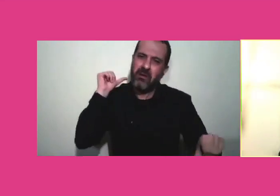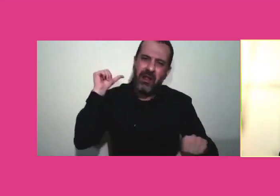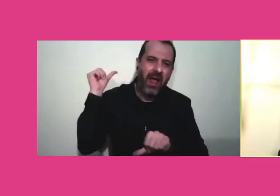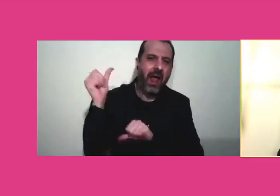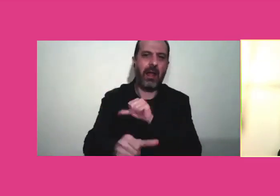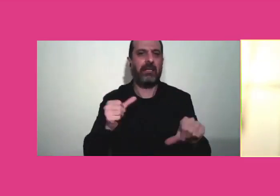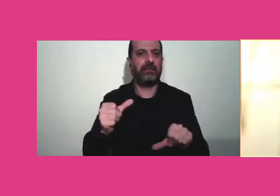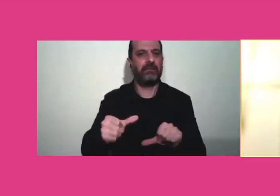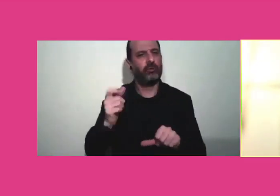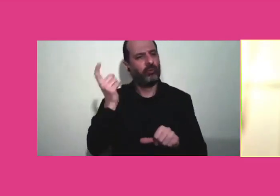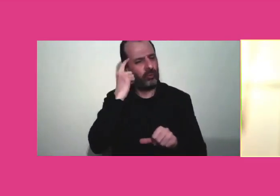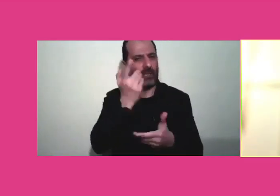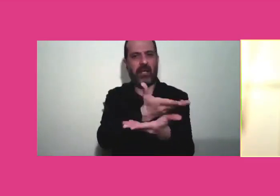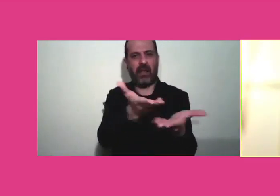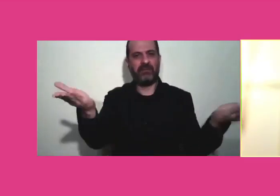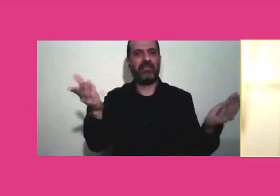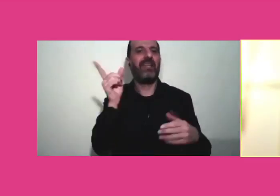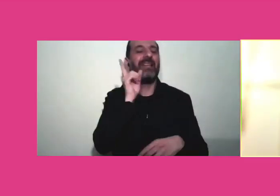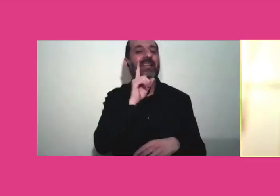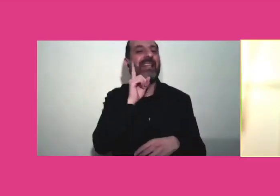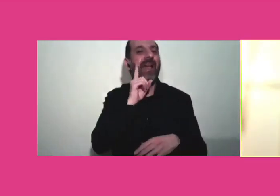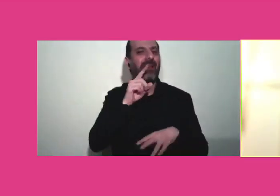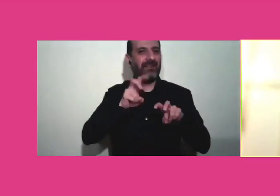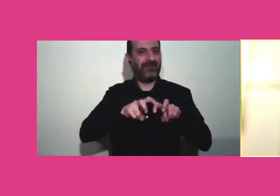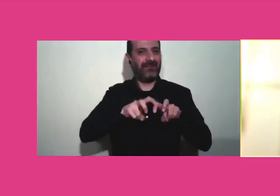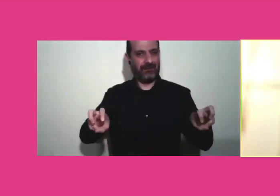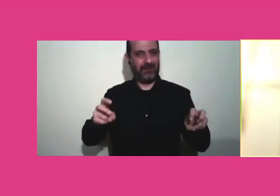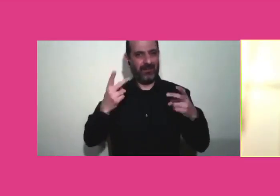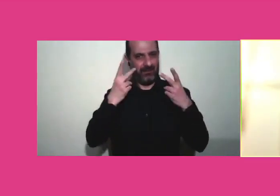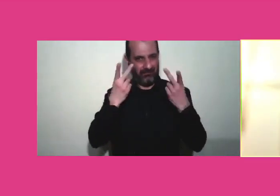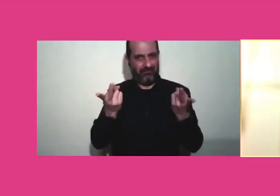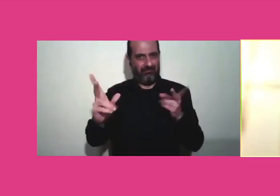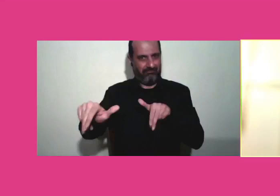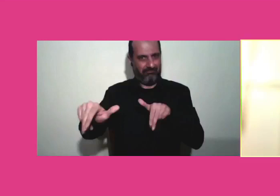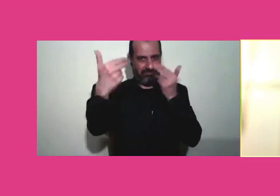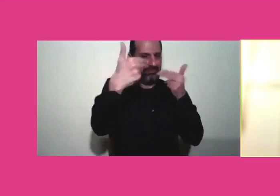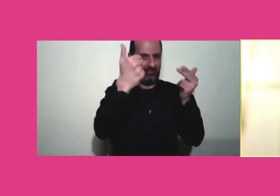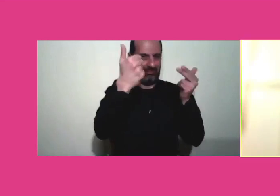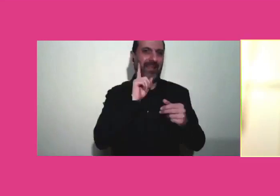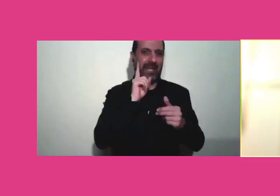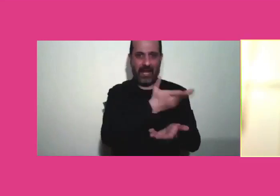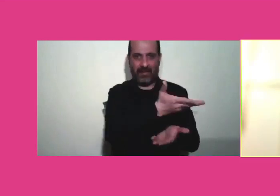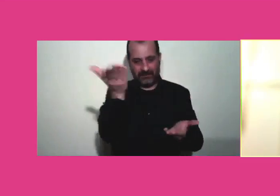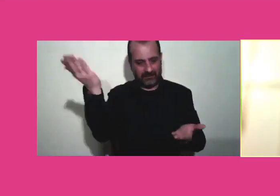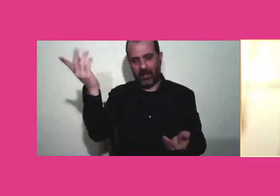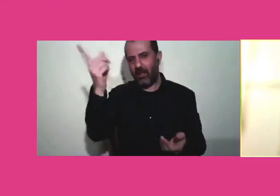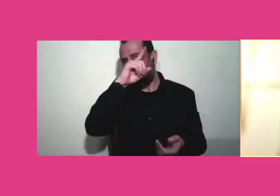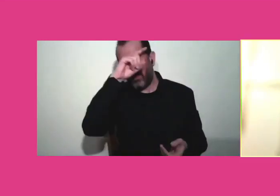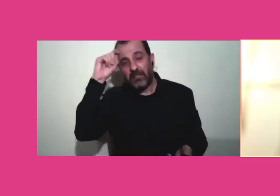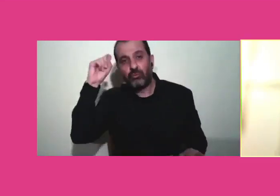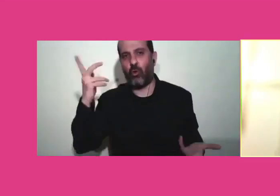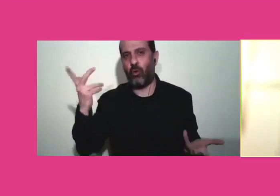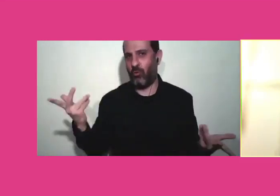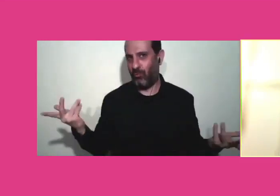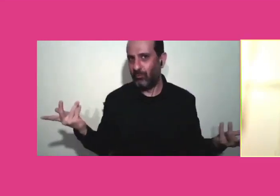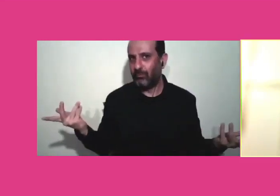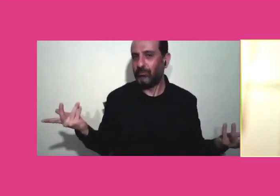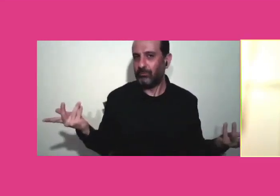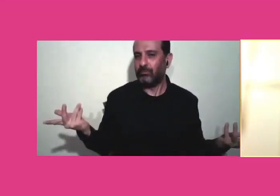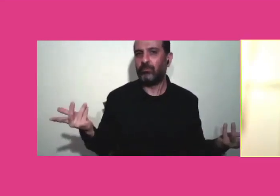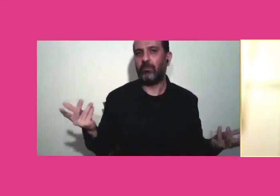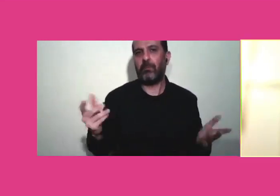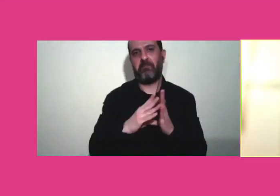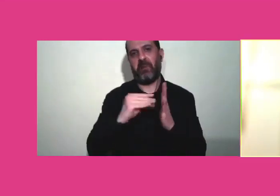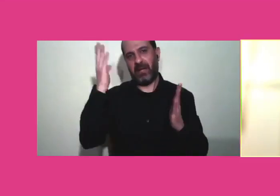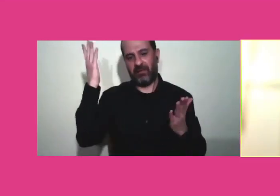το καταλαβαίνουν σίγουρα και οι γυναίκες που βρίσκονται εδώ σε αυτό το δωμάτιο, ότι είναι πολύ δύσκολο να μην